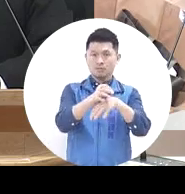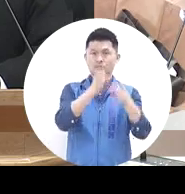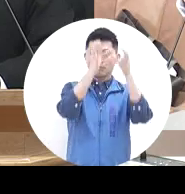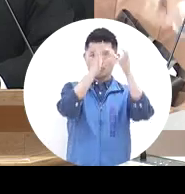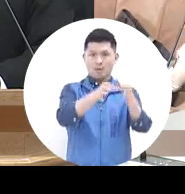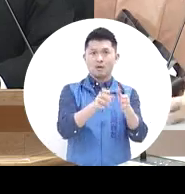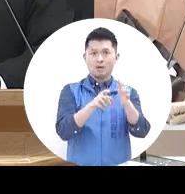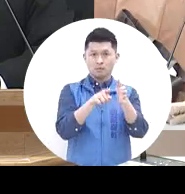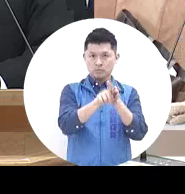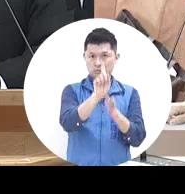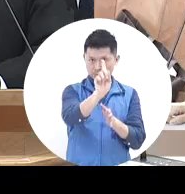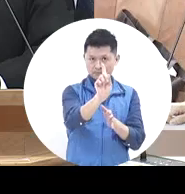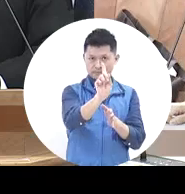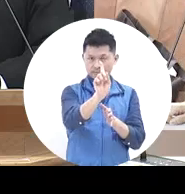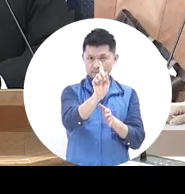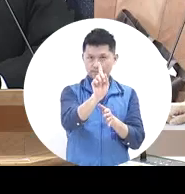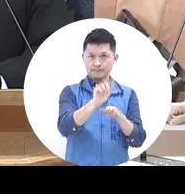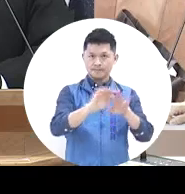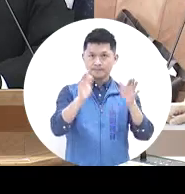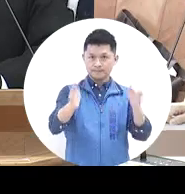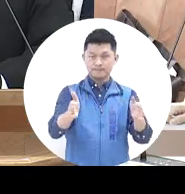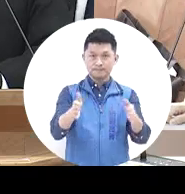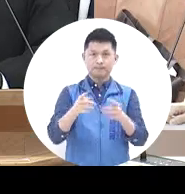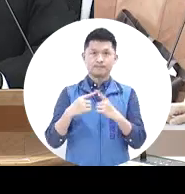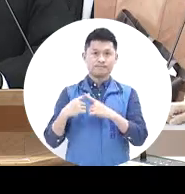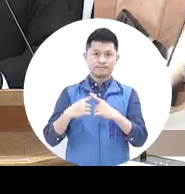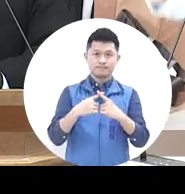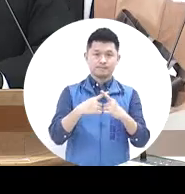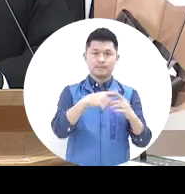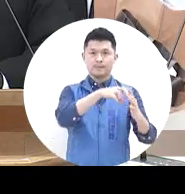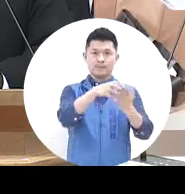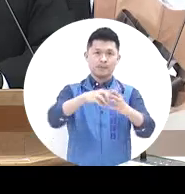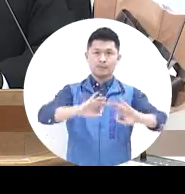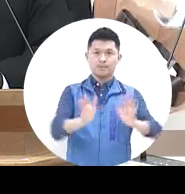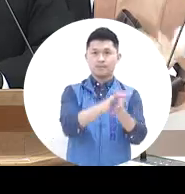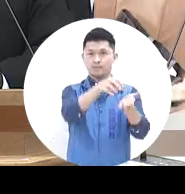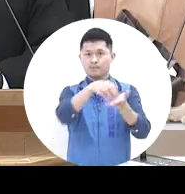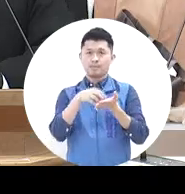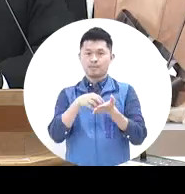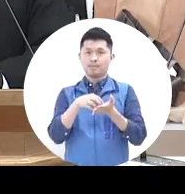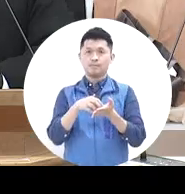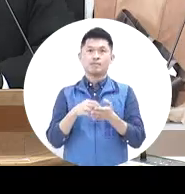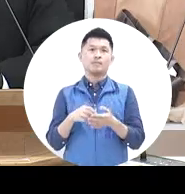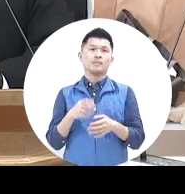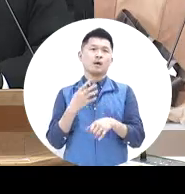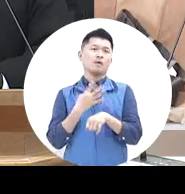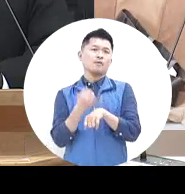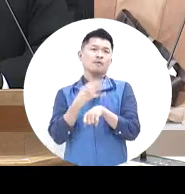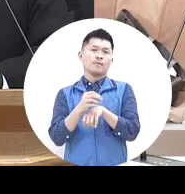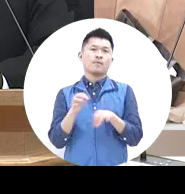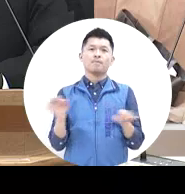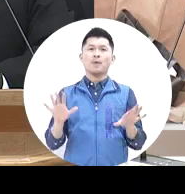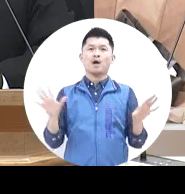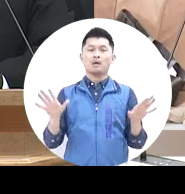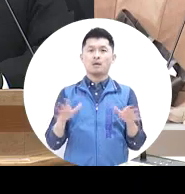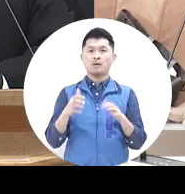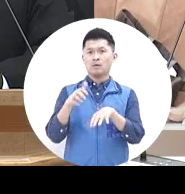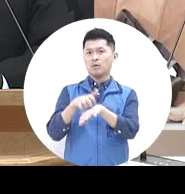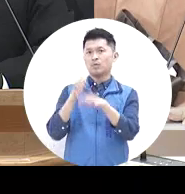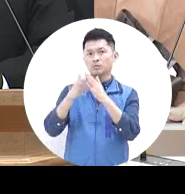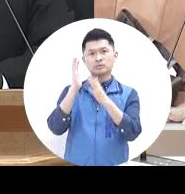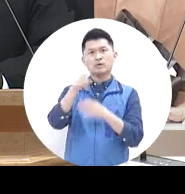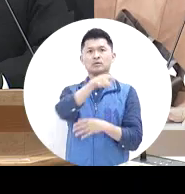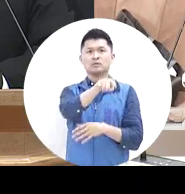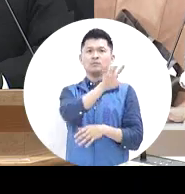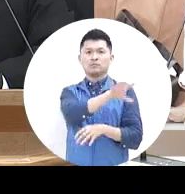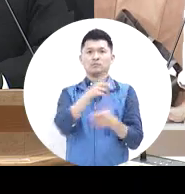口，然后予伊随到随办随领，八分钟就好啊。侯市长，你嘛绝对做会到。今仔你